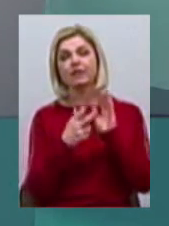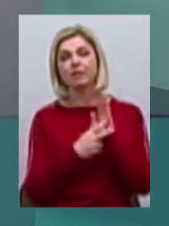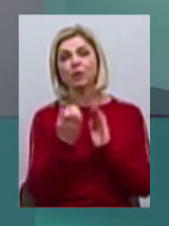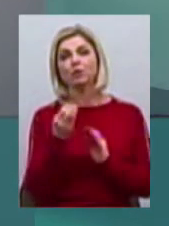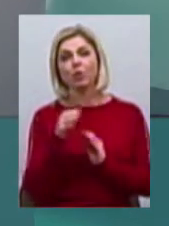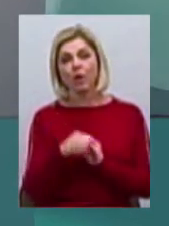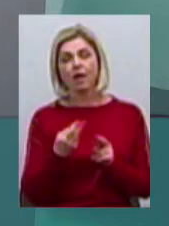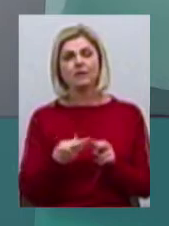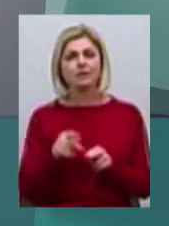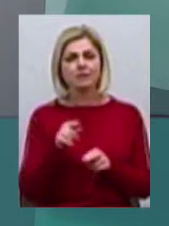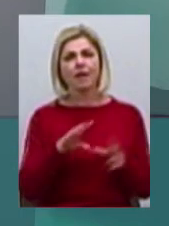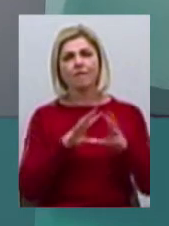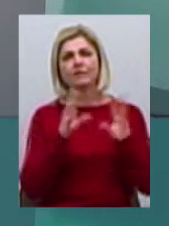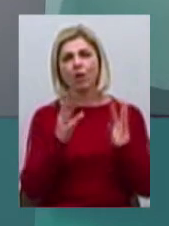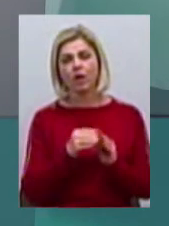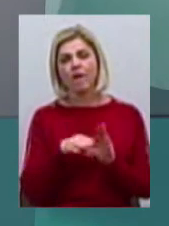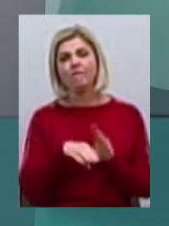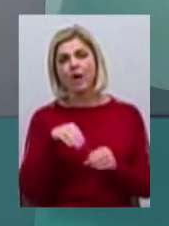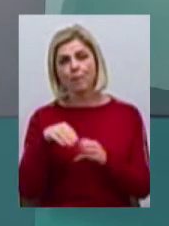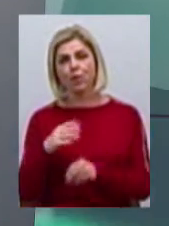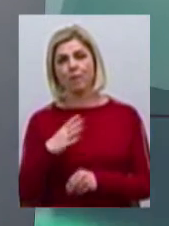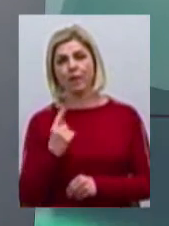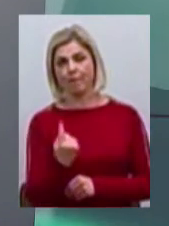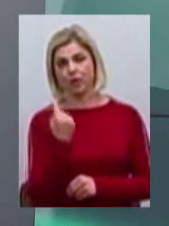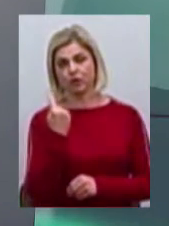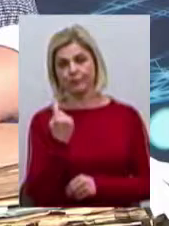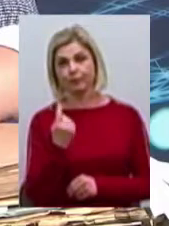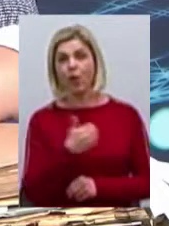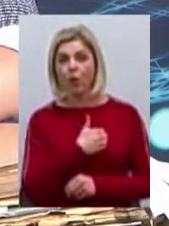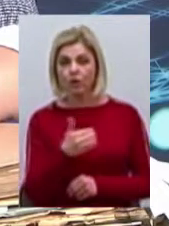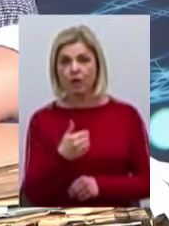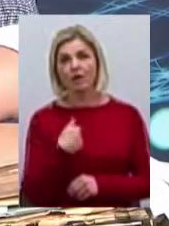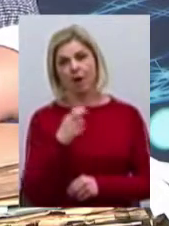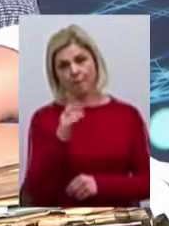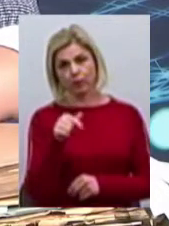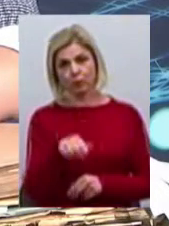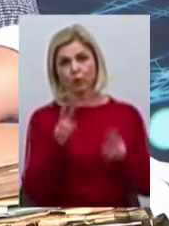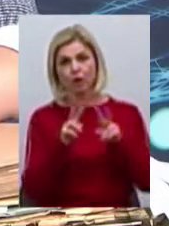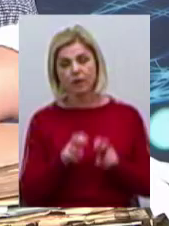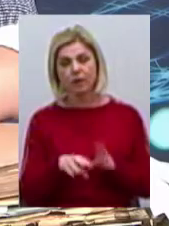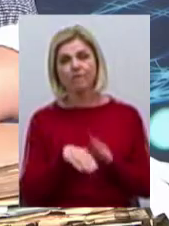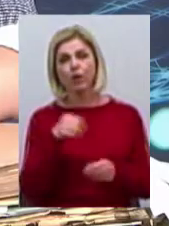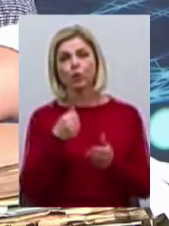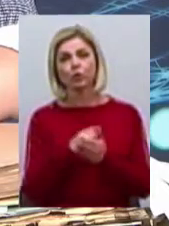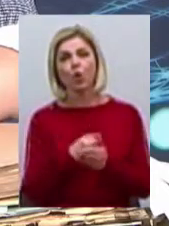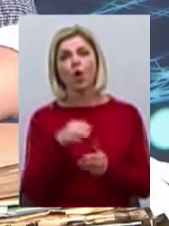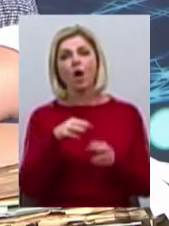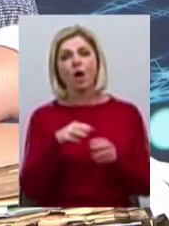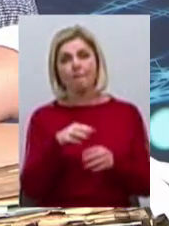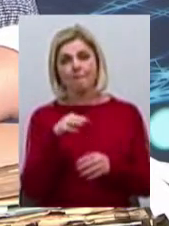це взагалі вибори були перші. Хоча я би тут розглядала ще вибори до магістрату, тому